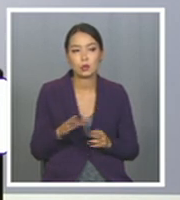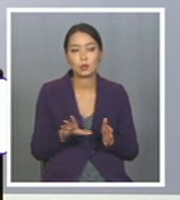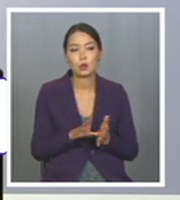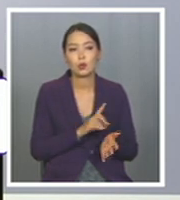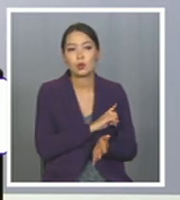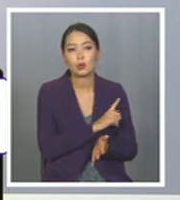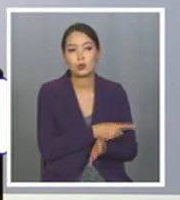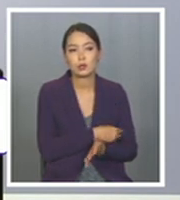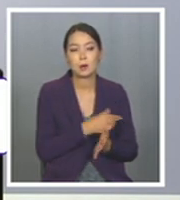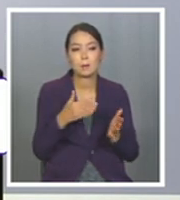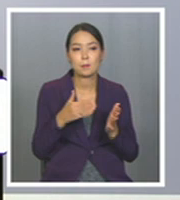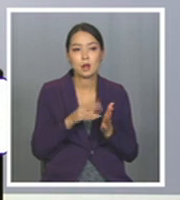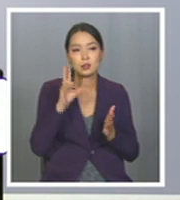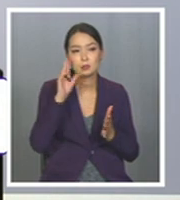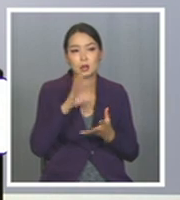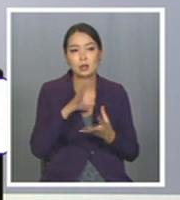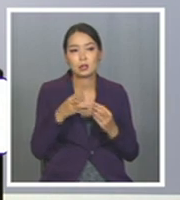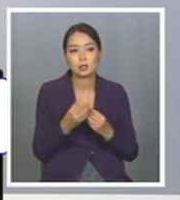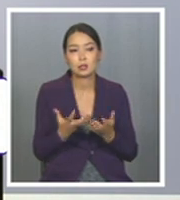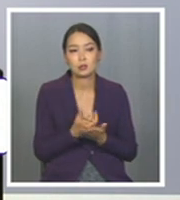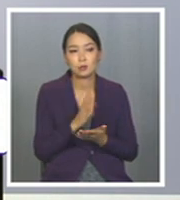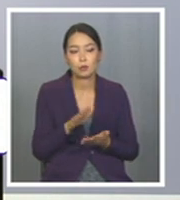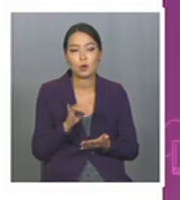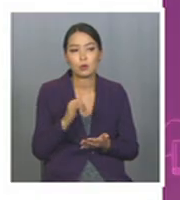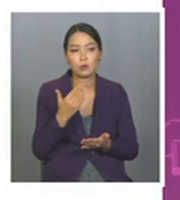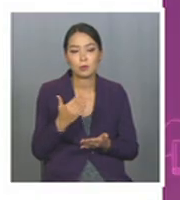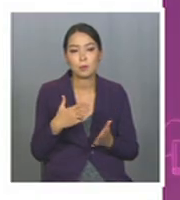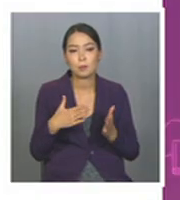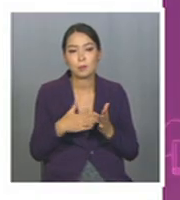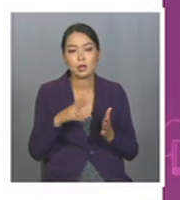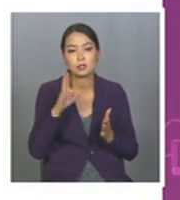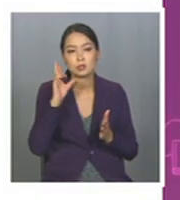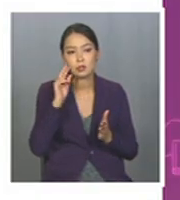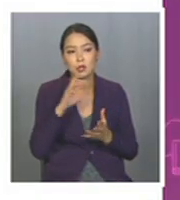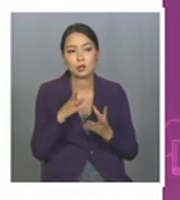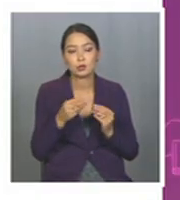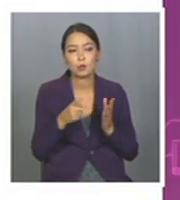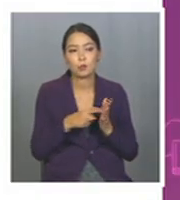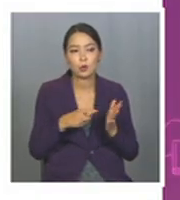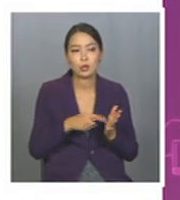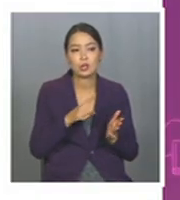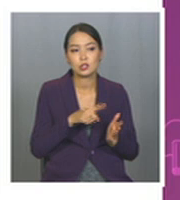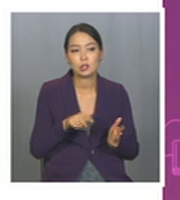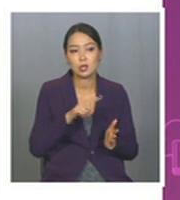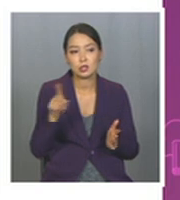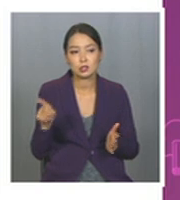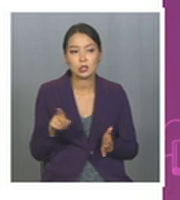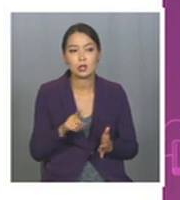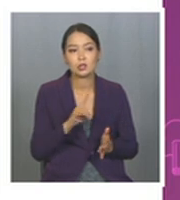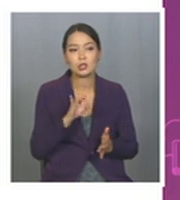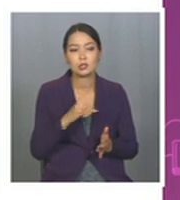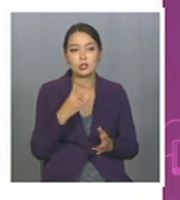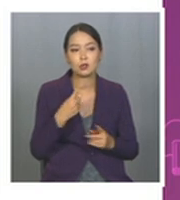максимум мәнін табатын болсақ, сонда кернеудің максимум мәні бөлінген жақшаның түбірдің астына R квадрат қосылған XL